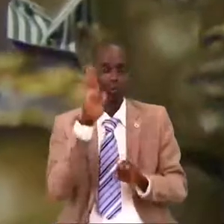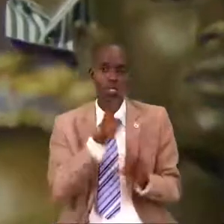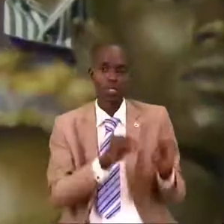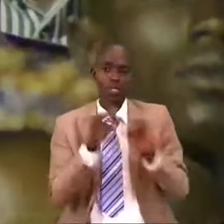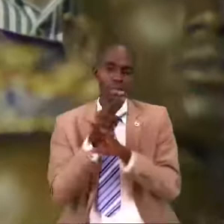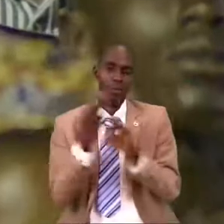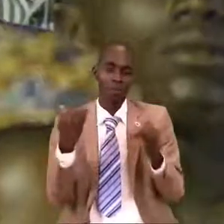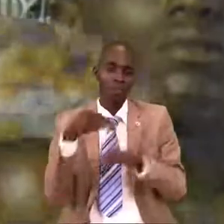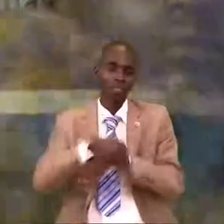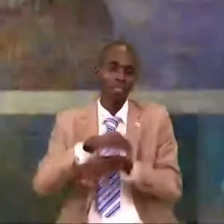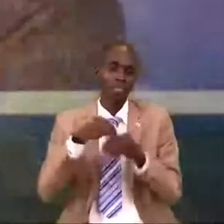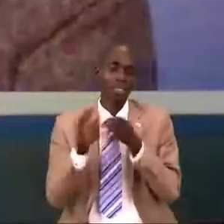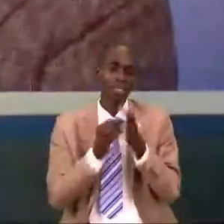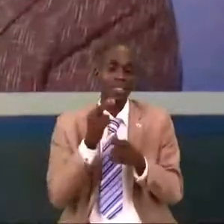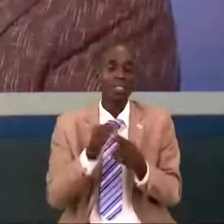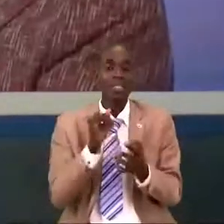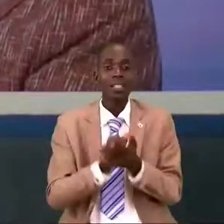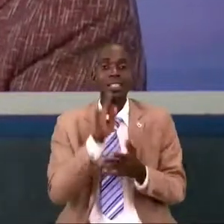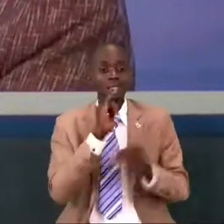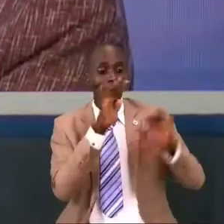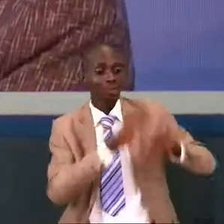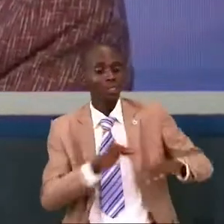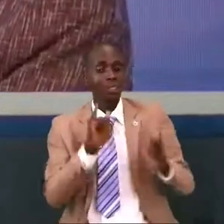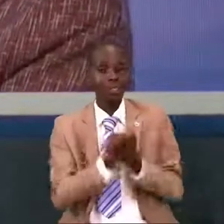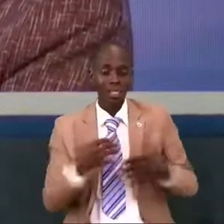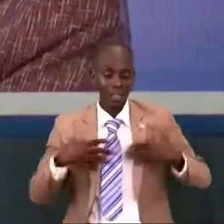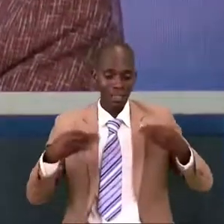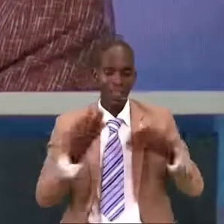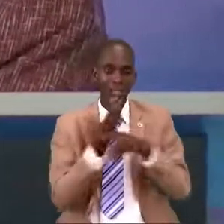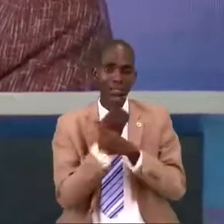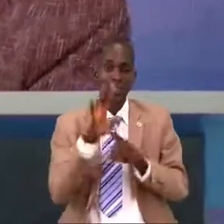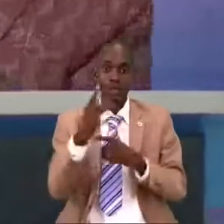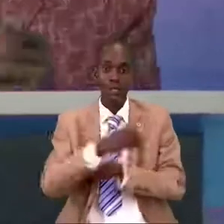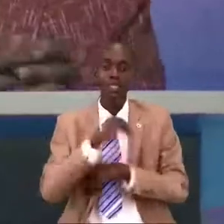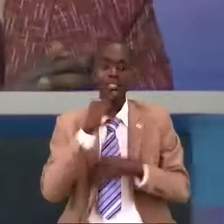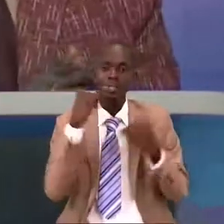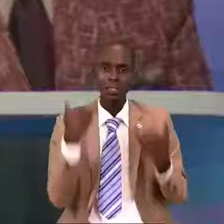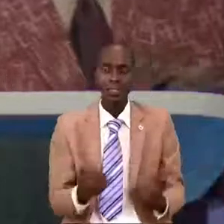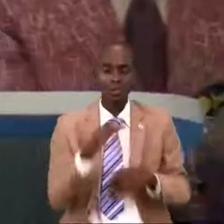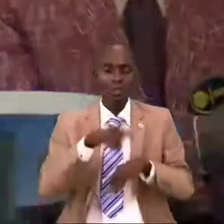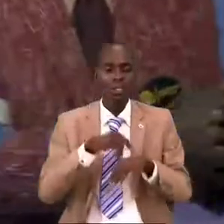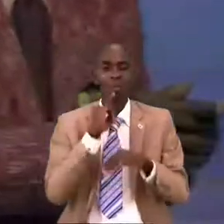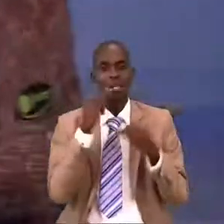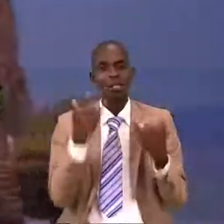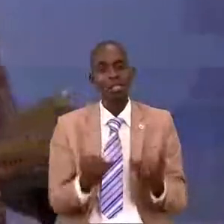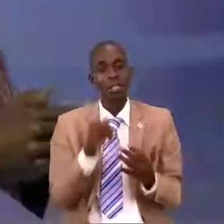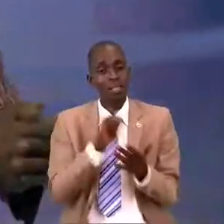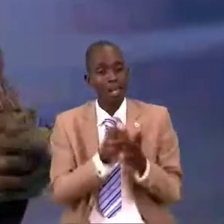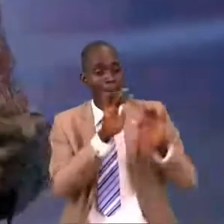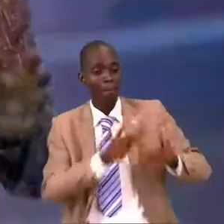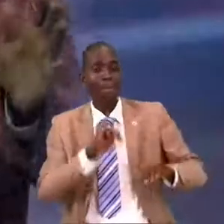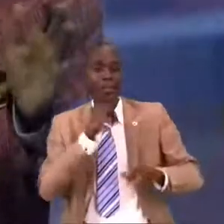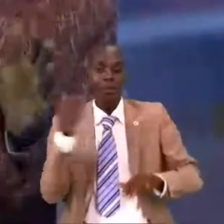sonné. Et cette miséricorde est pour toujours. Et elle est élevée, elle est grande. Cette miséricorde